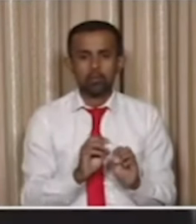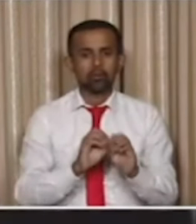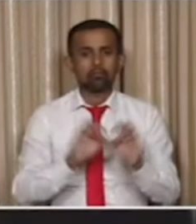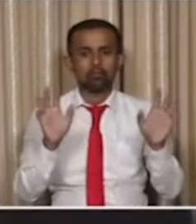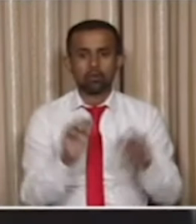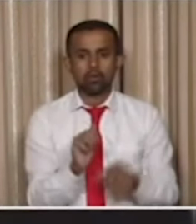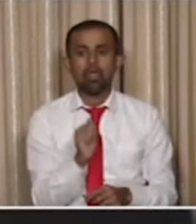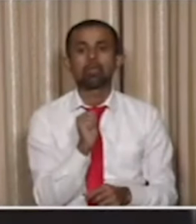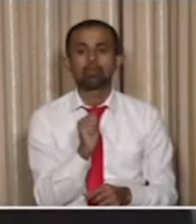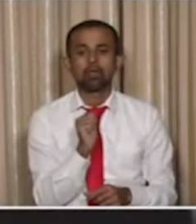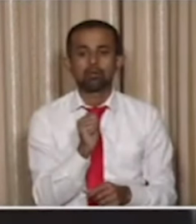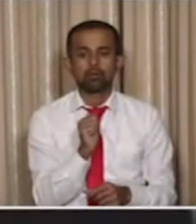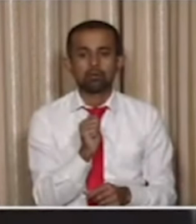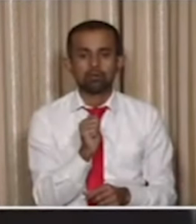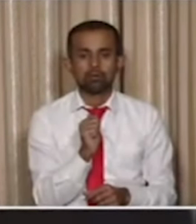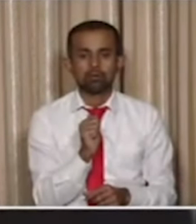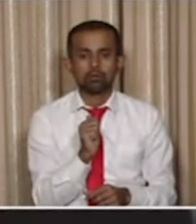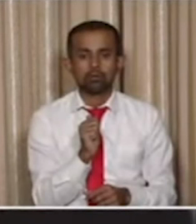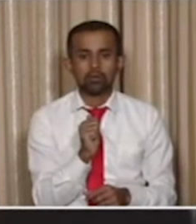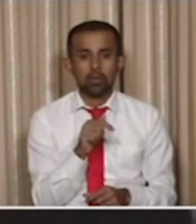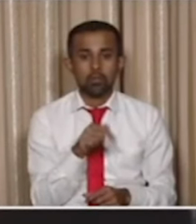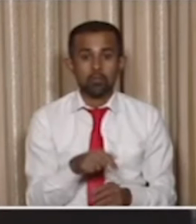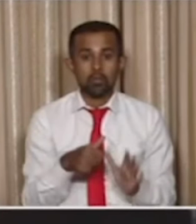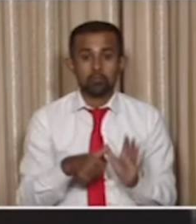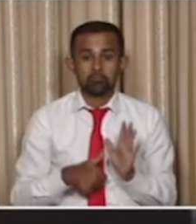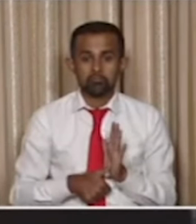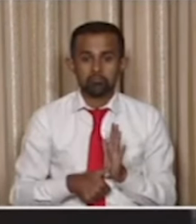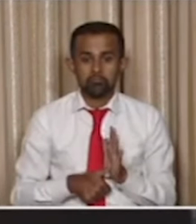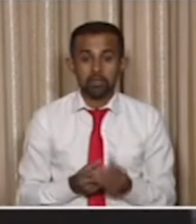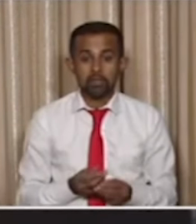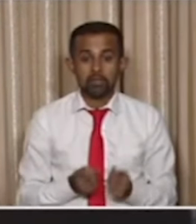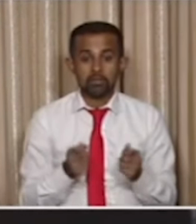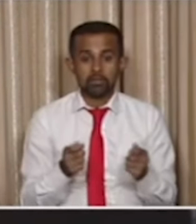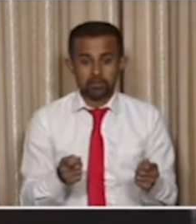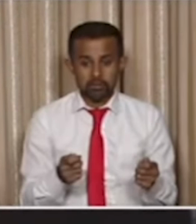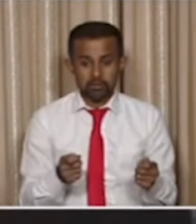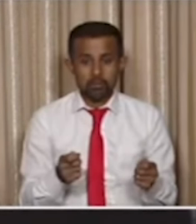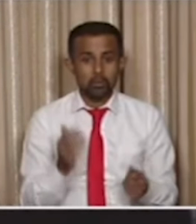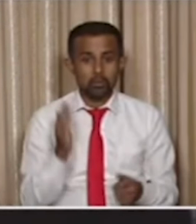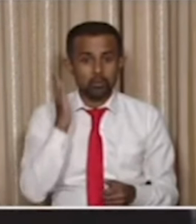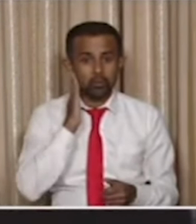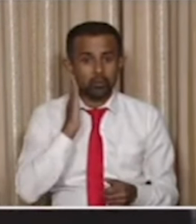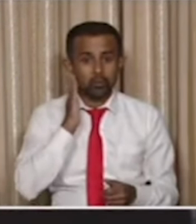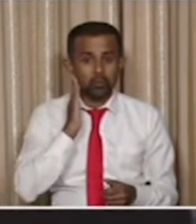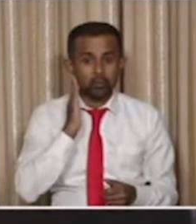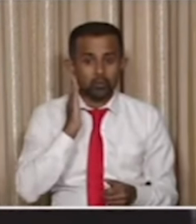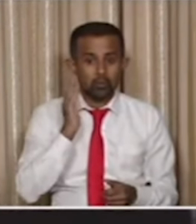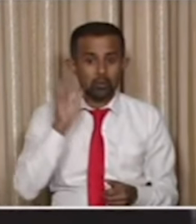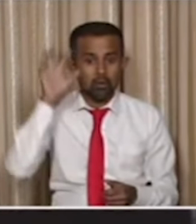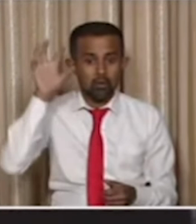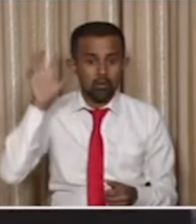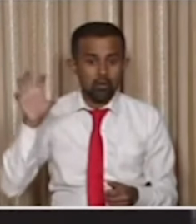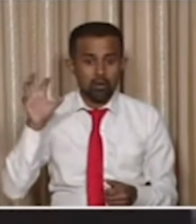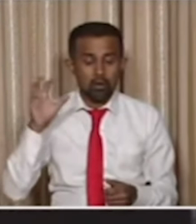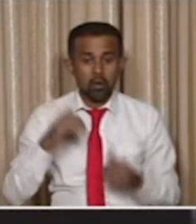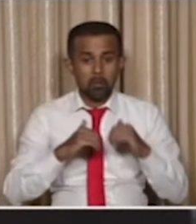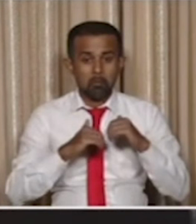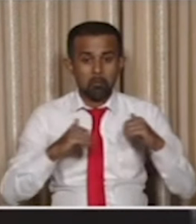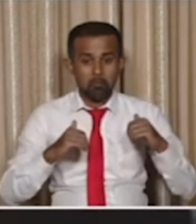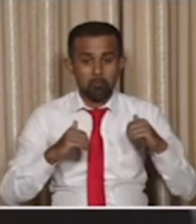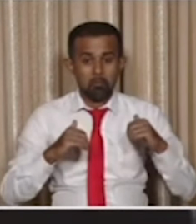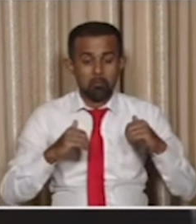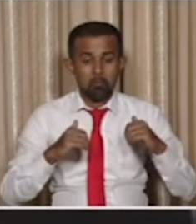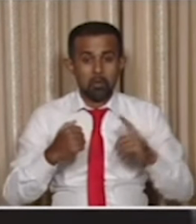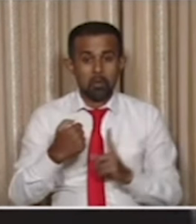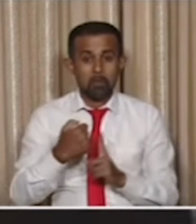ඇයි? අනිවාර්යයෙන්ම මේ පනත් කෙටුම්පත ගේන්නේ බටහිර බලවතුන්ගේ බෙදුම්වාදී